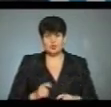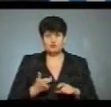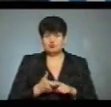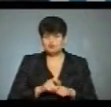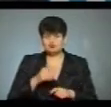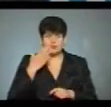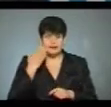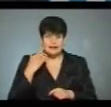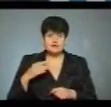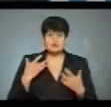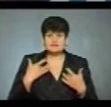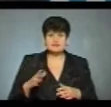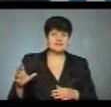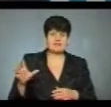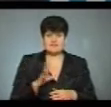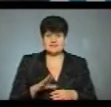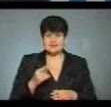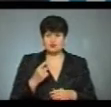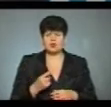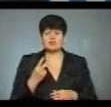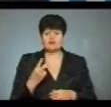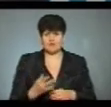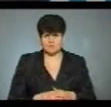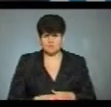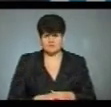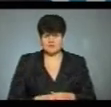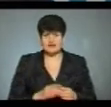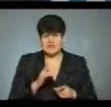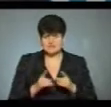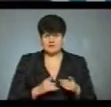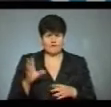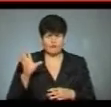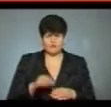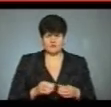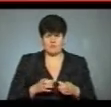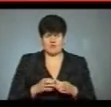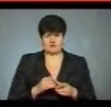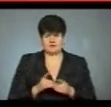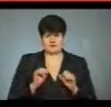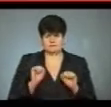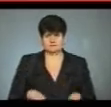легко звільнити всіх, навіть не одного-двох по доганам, а через реорганізацію всю компанію звільнити.